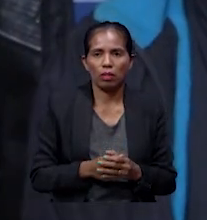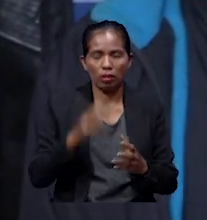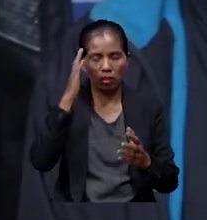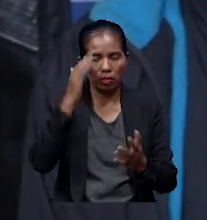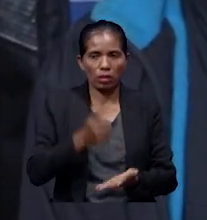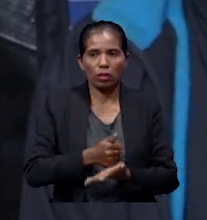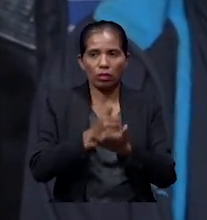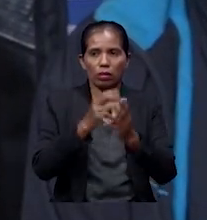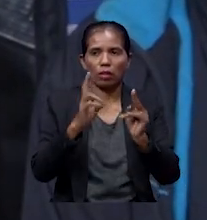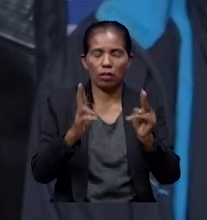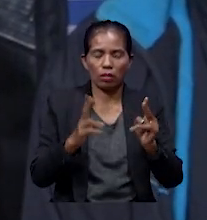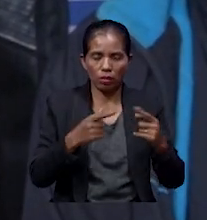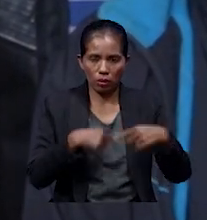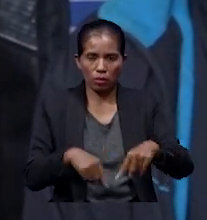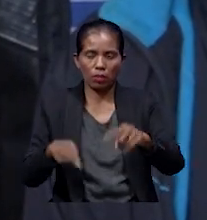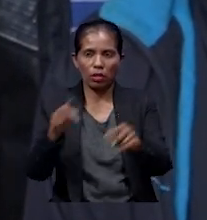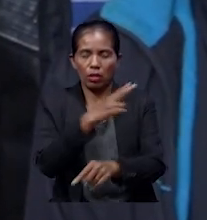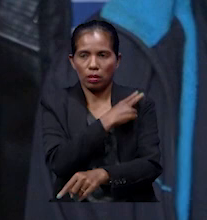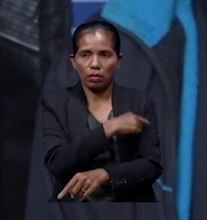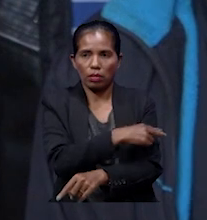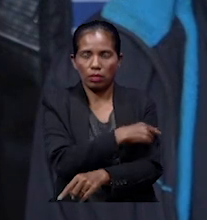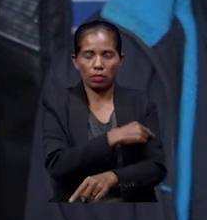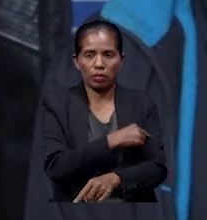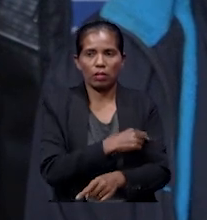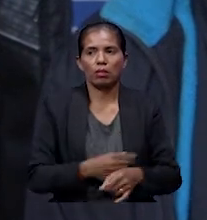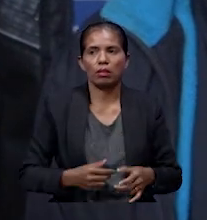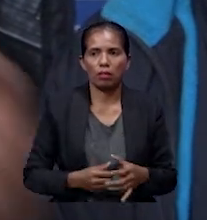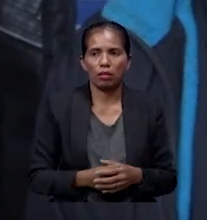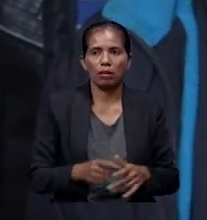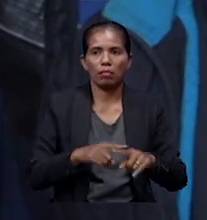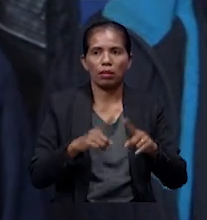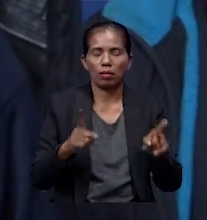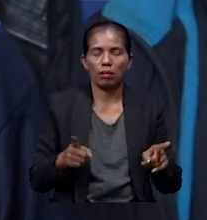lai baia hospital maybe la